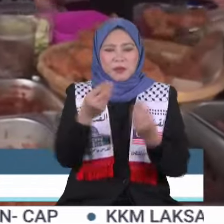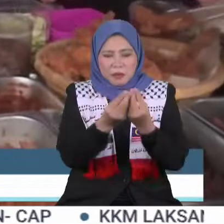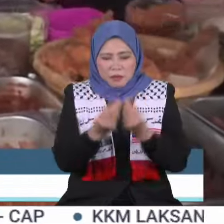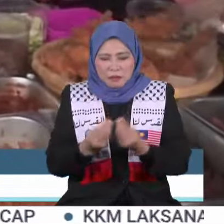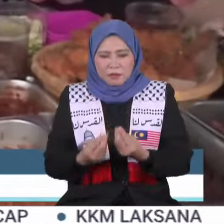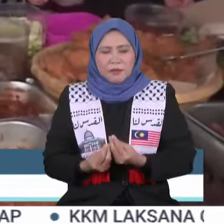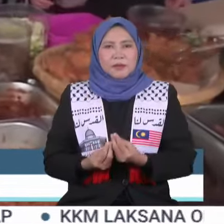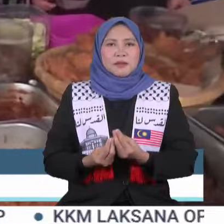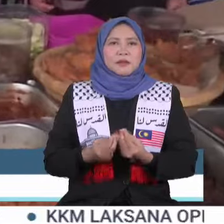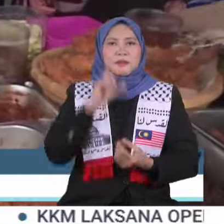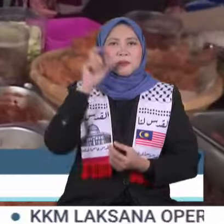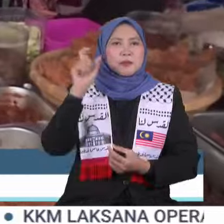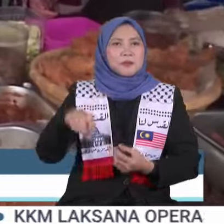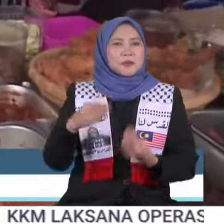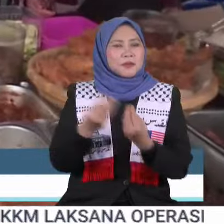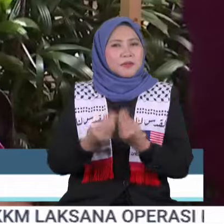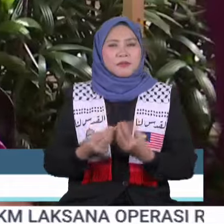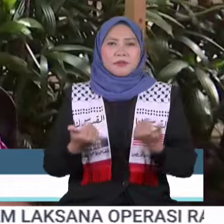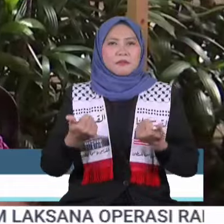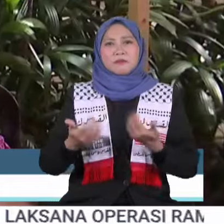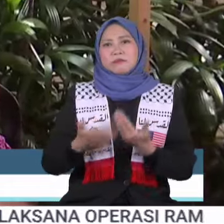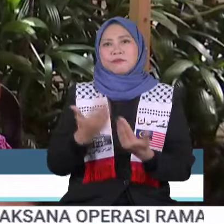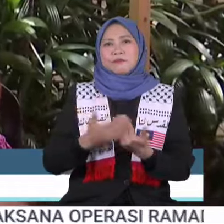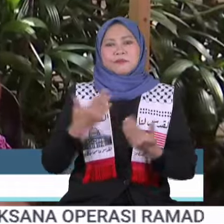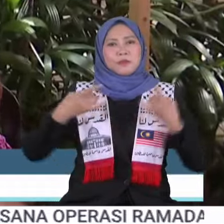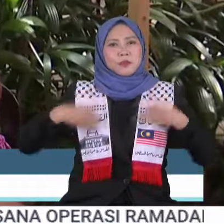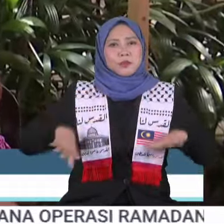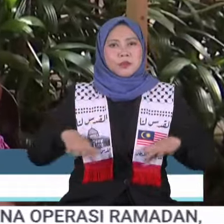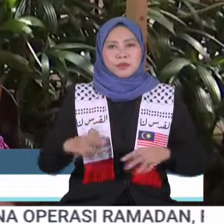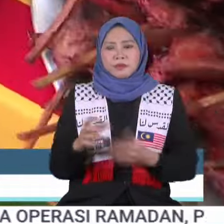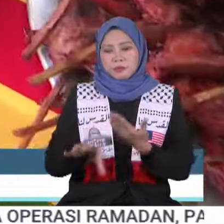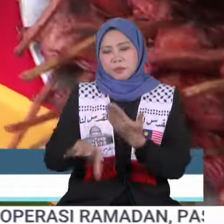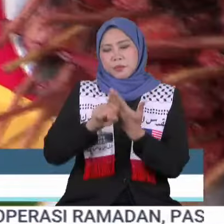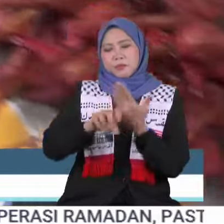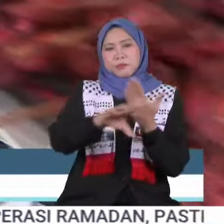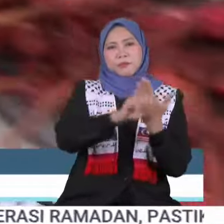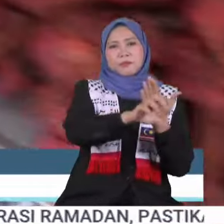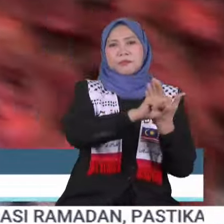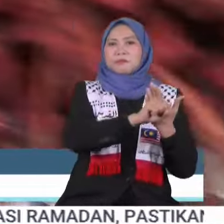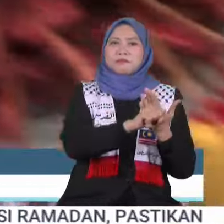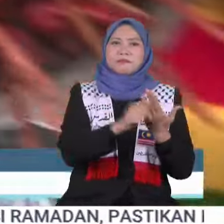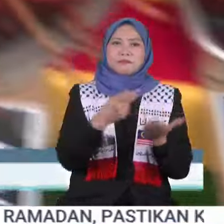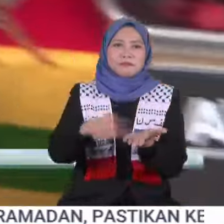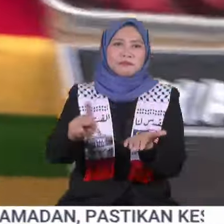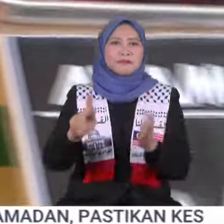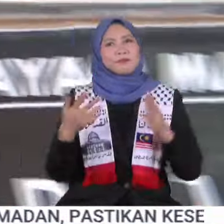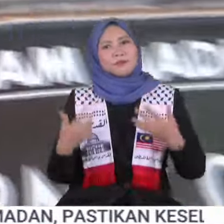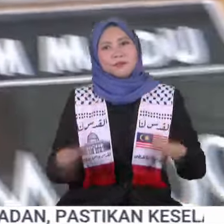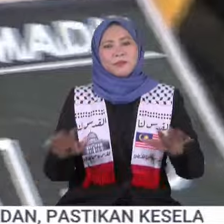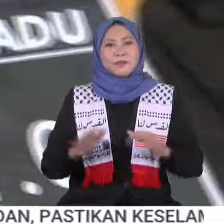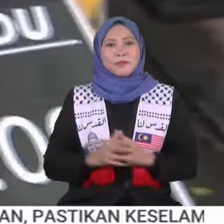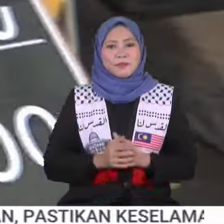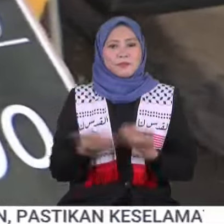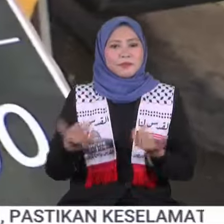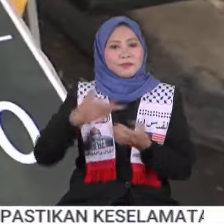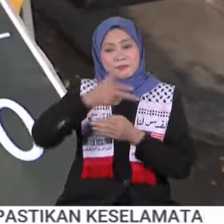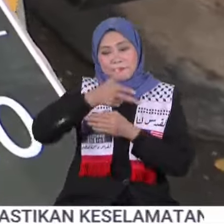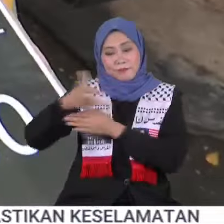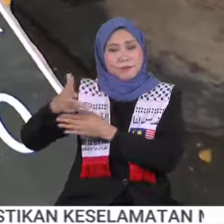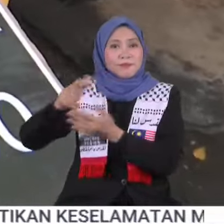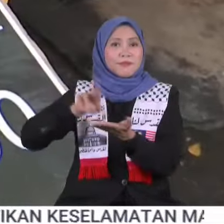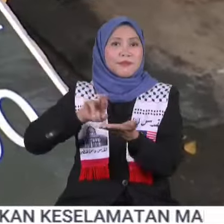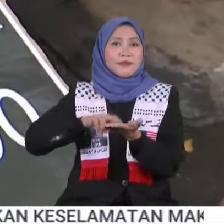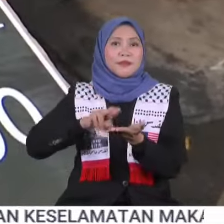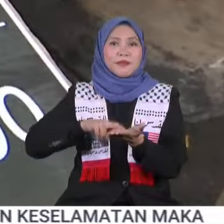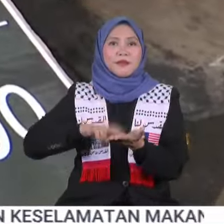kiraas ada short apa semua tapi senang leh senang laporanilohamad Nor RTM